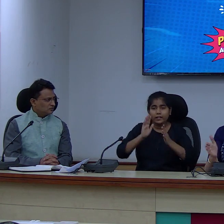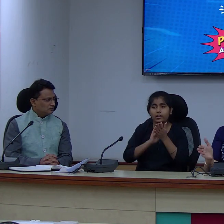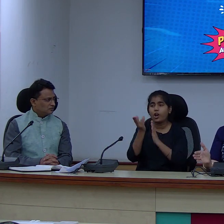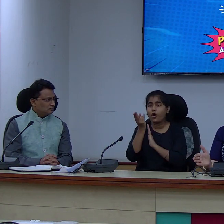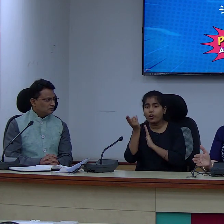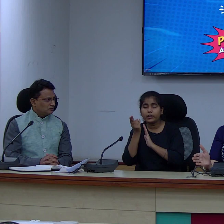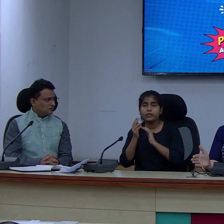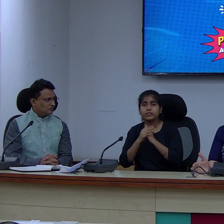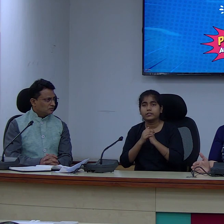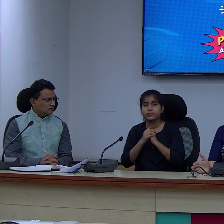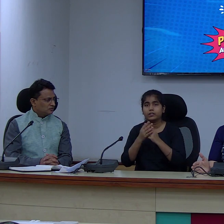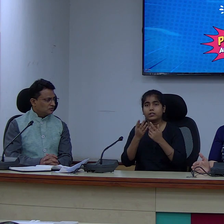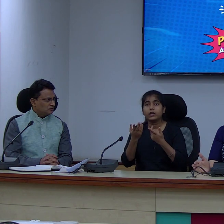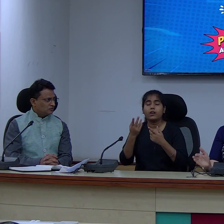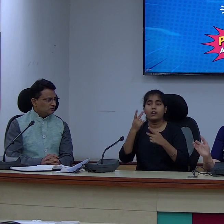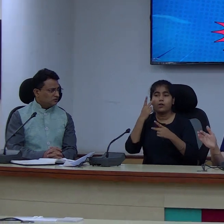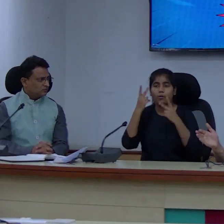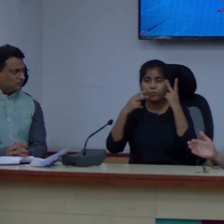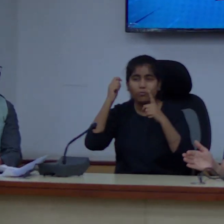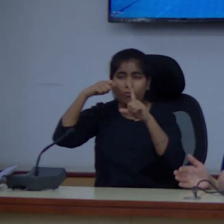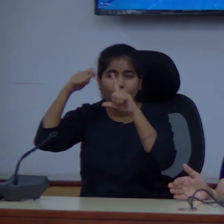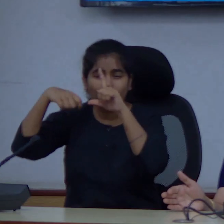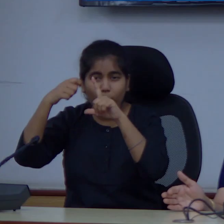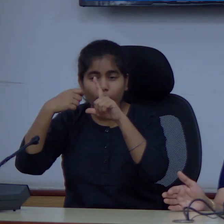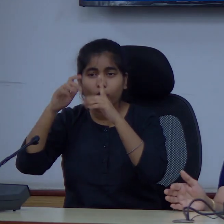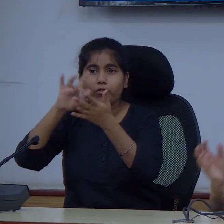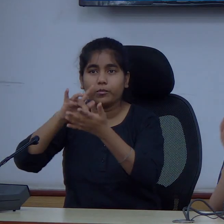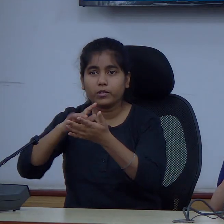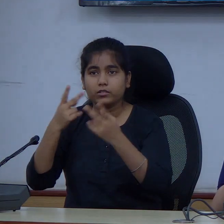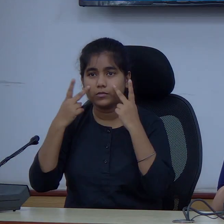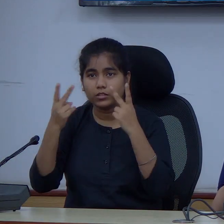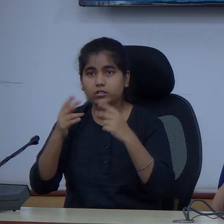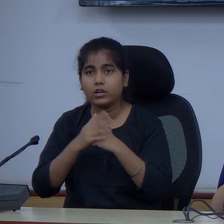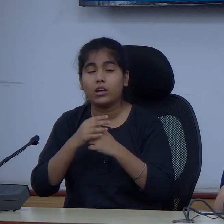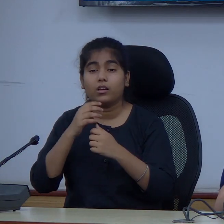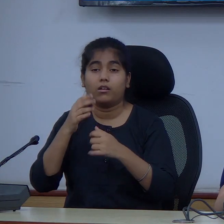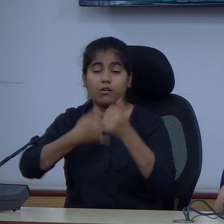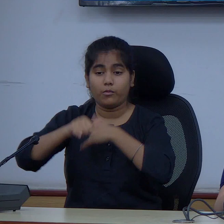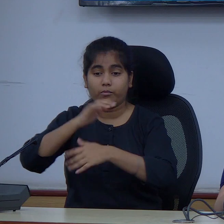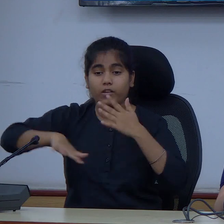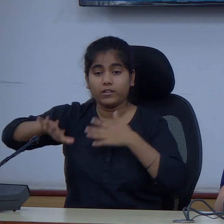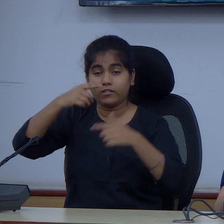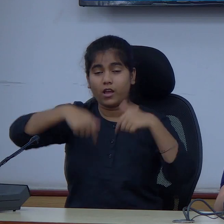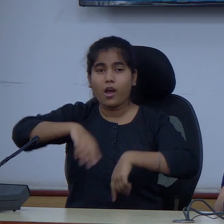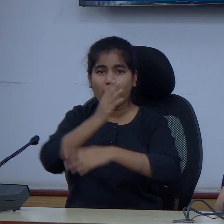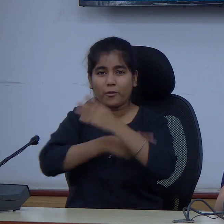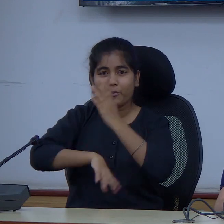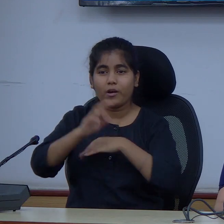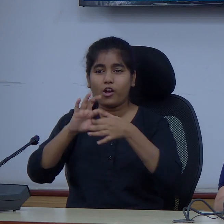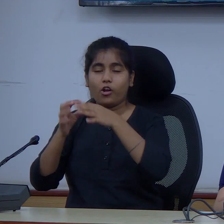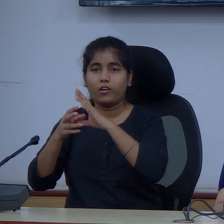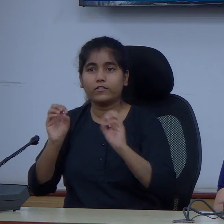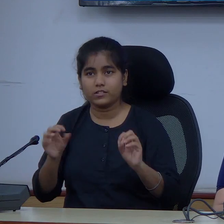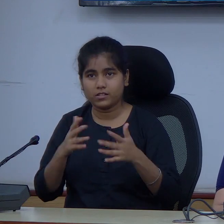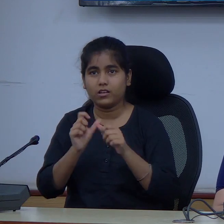मानक बना रही है, ताकि चाहे आप एक एंटरटेनमेंट इंडस्ट्री में जाएं, चाहे आप किसी होटल में जाएं, चाहे आप किसी सिनेमा हॉल में